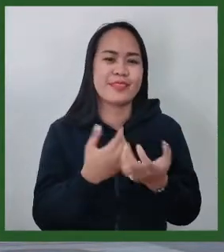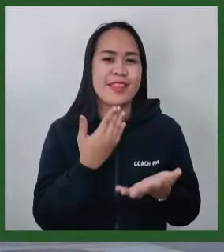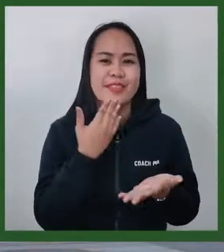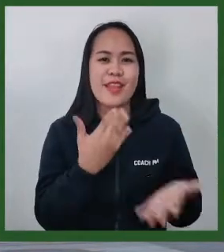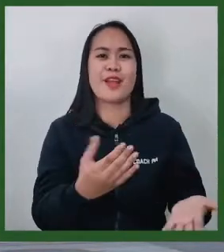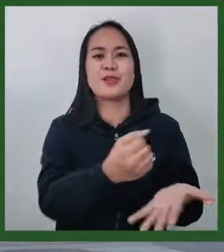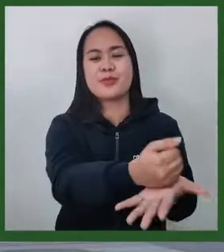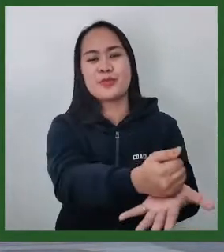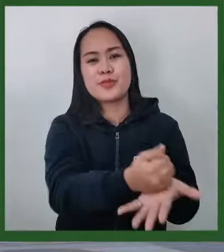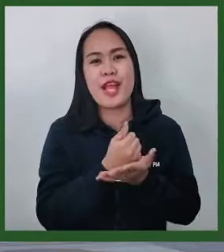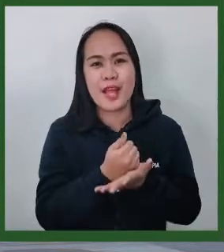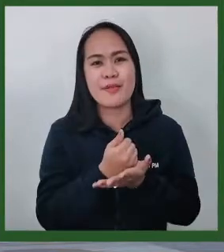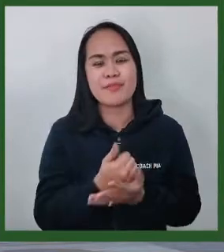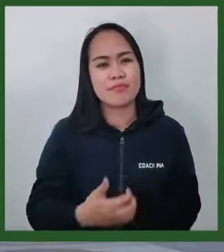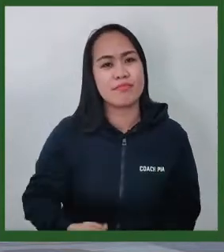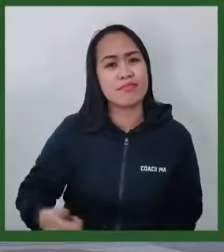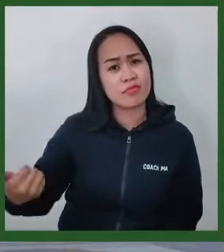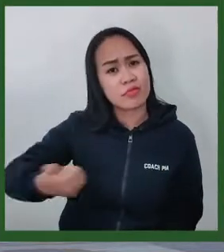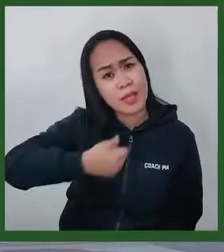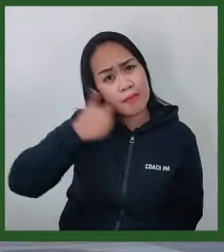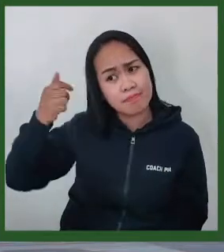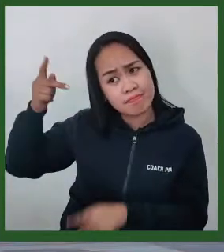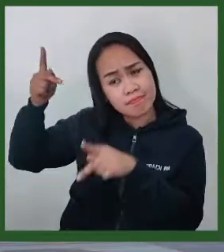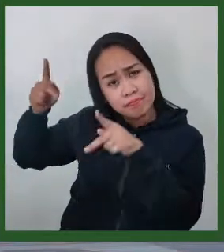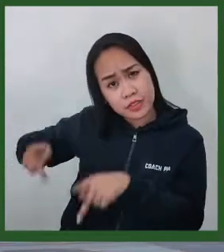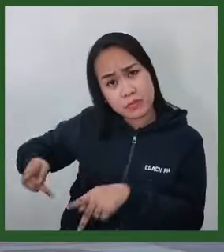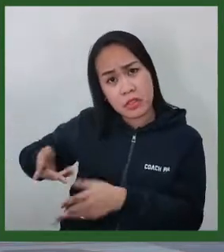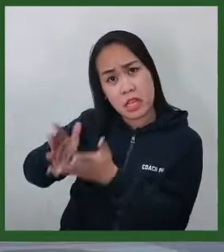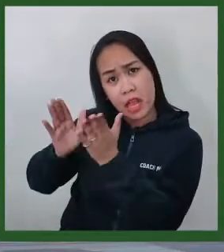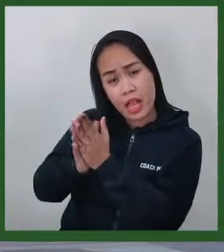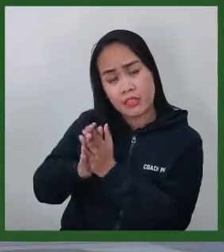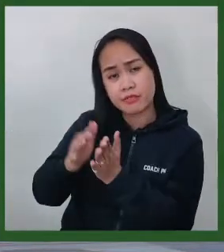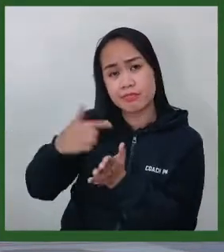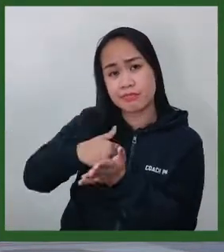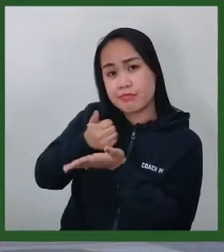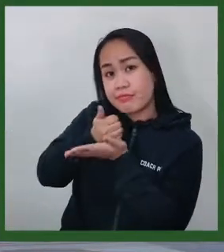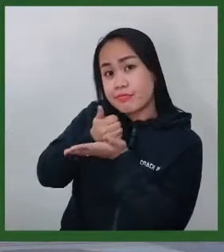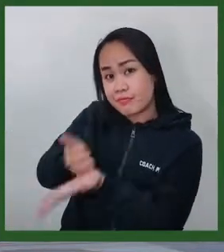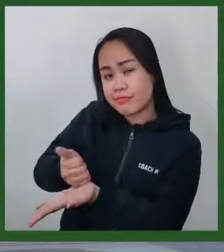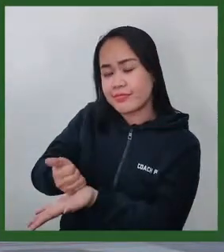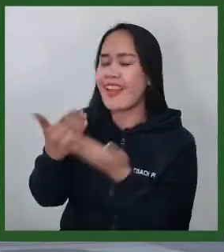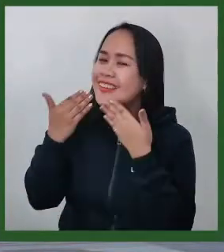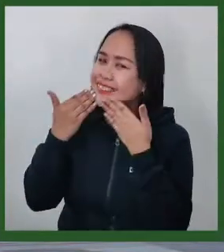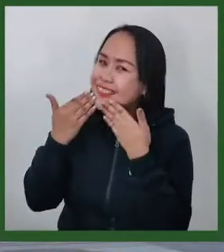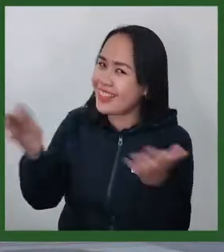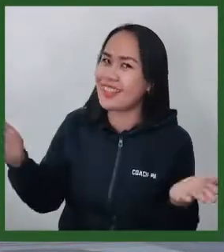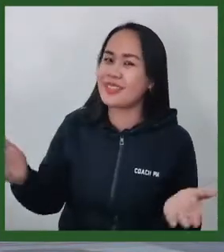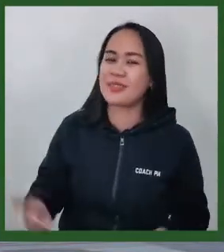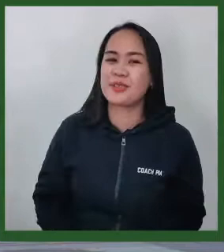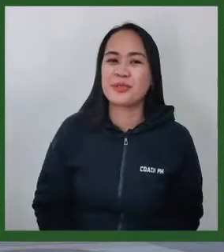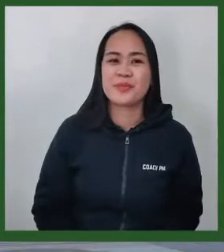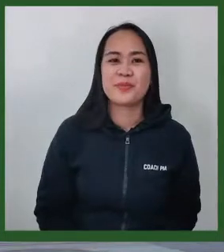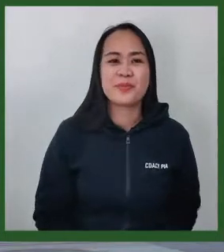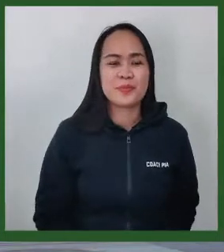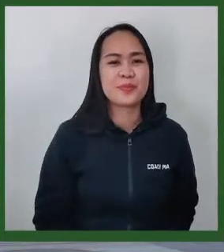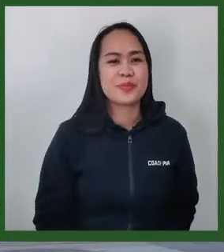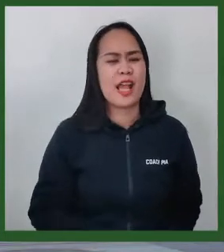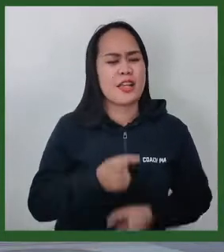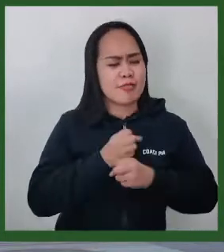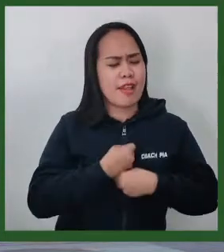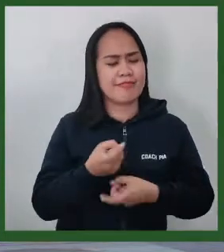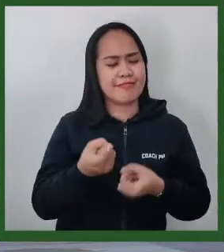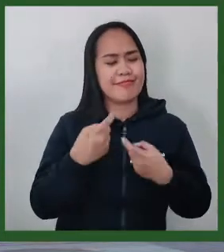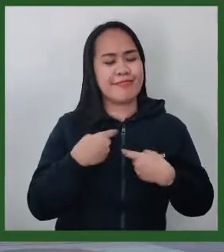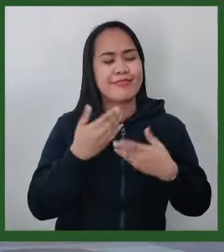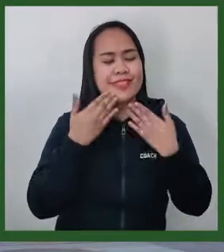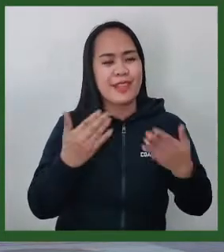na lumalapit po sa atin para po humingi ng assistance, maraming salamat po sa tiwalang ibinibigay niyo po para po sa Barangay